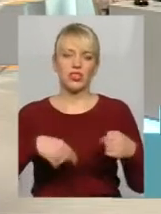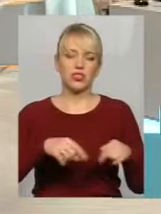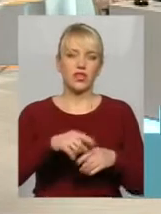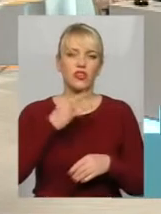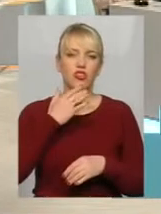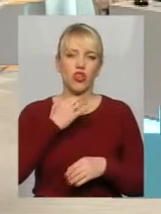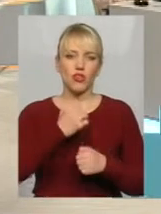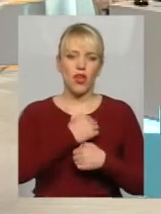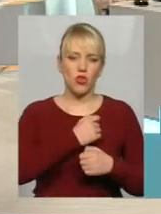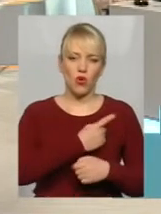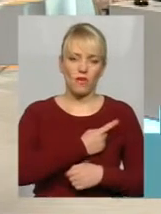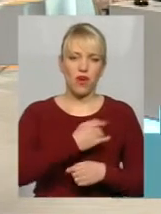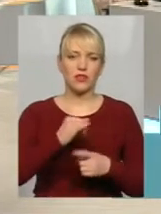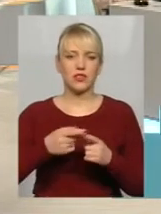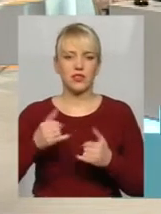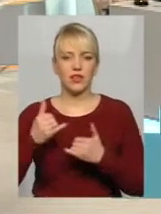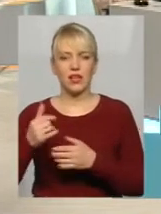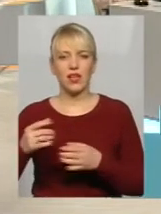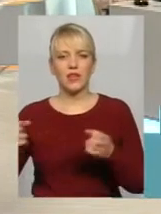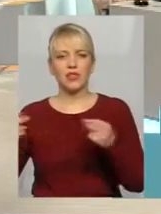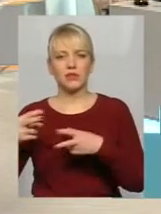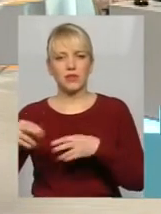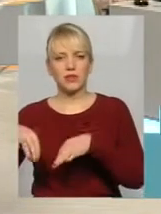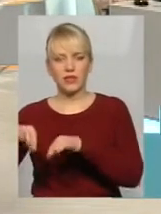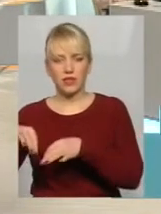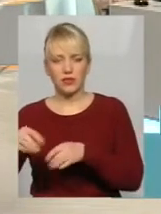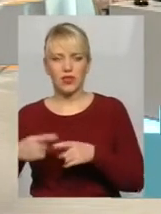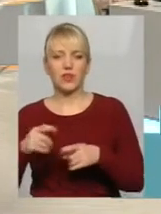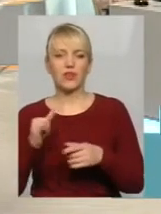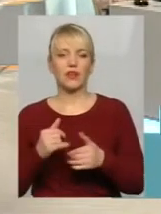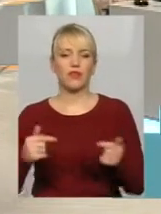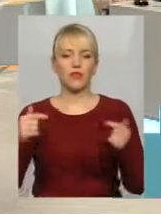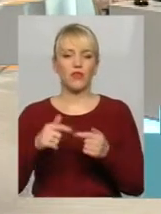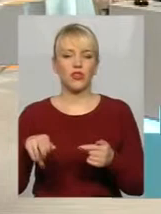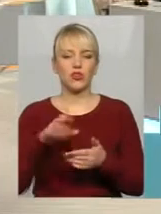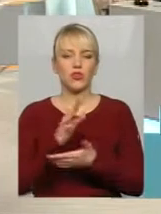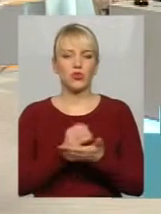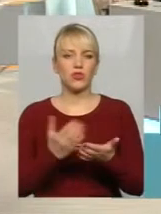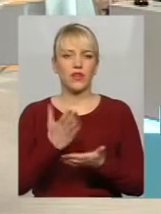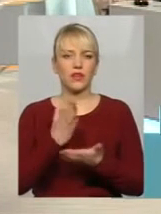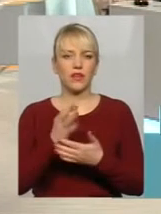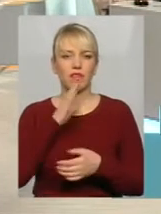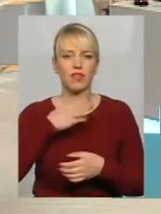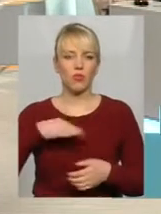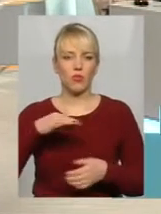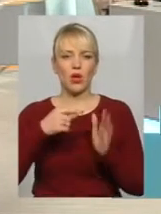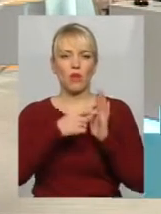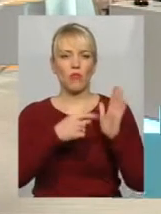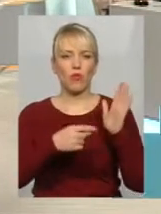служби спеціального транспорту. І відповідно до призовного ресурсу, який перебуває на території області,